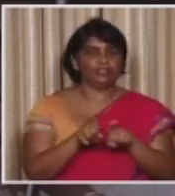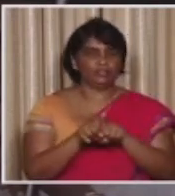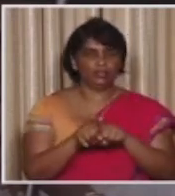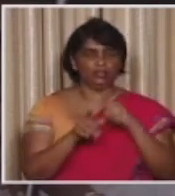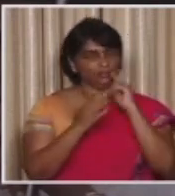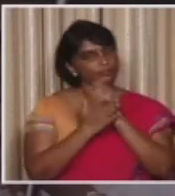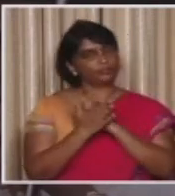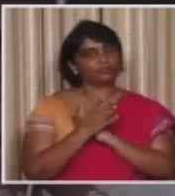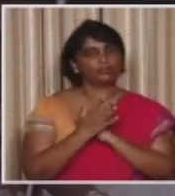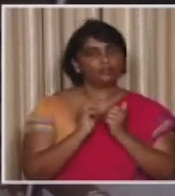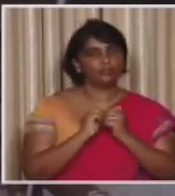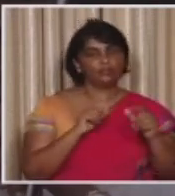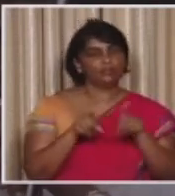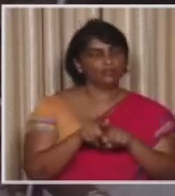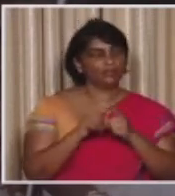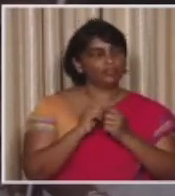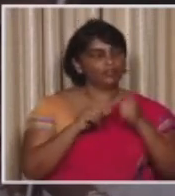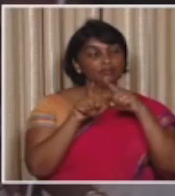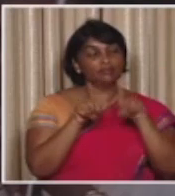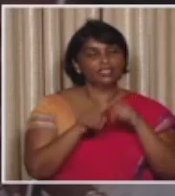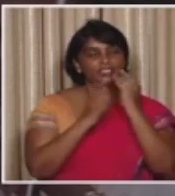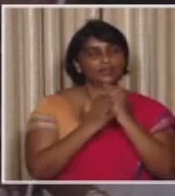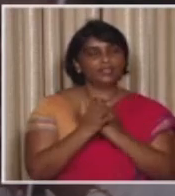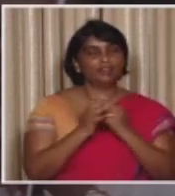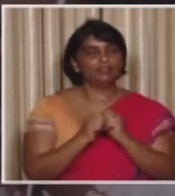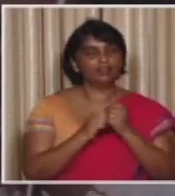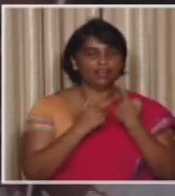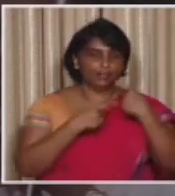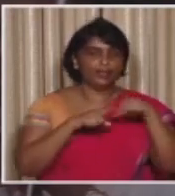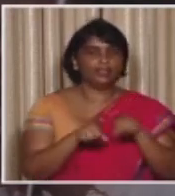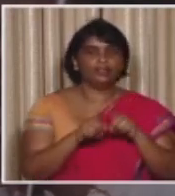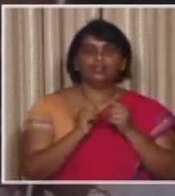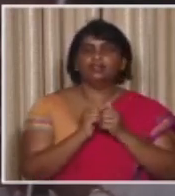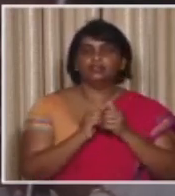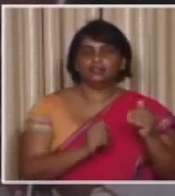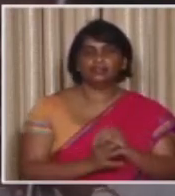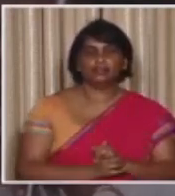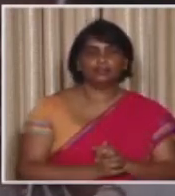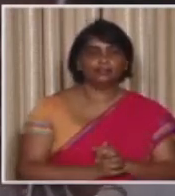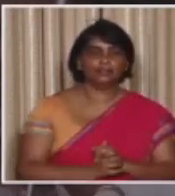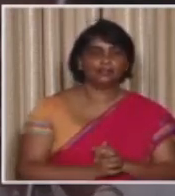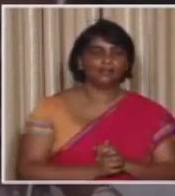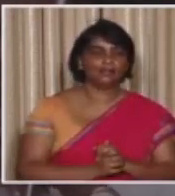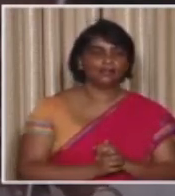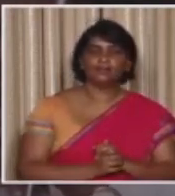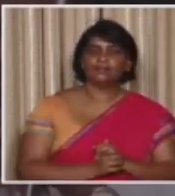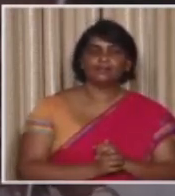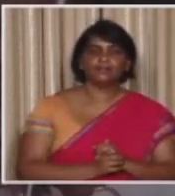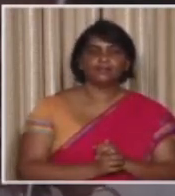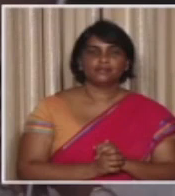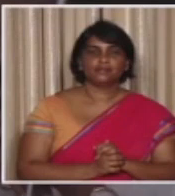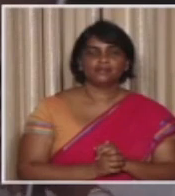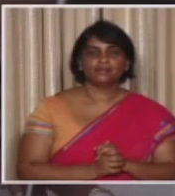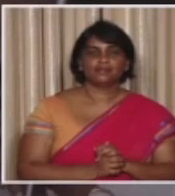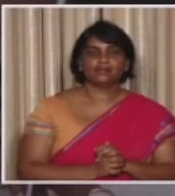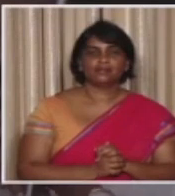කරන මහා පරිමාණ රජයට පාඩු වෙන ගණදෙනු පිළිබඳව දැන් මුලසනේ සභාපතිතුමනි අපි දැන් කරන්නේ මේ ගිණුම් කාරක